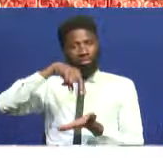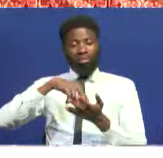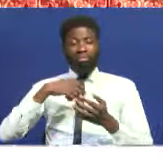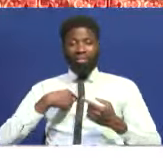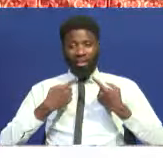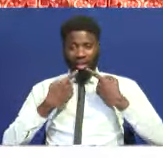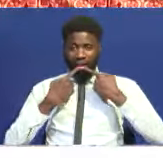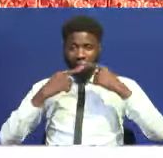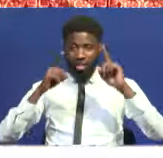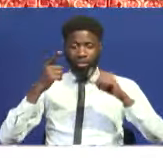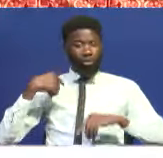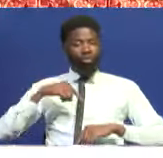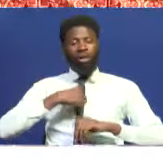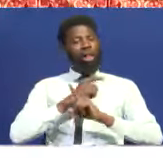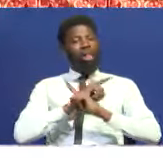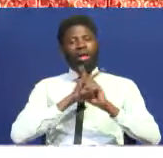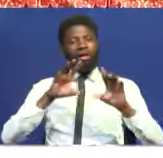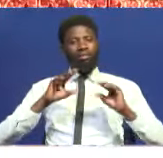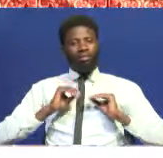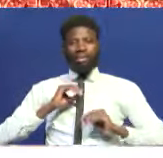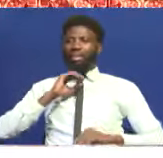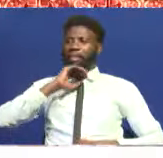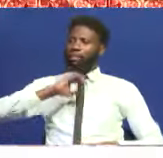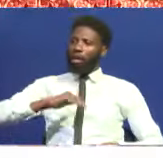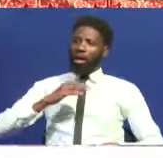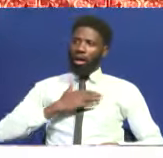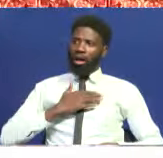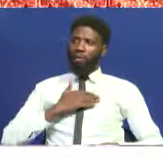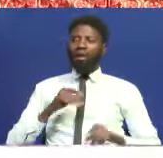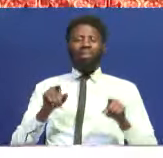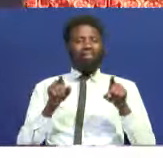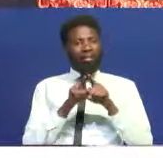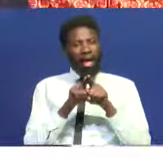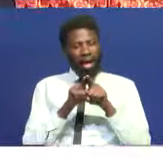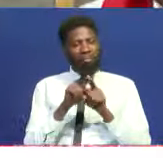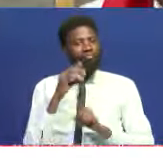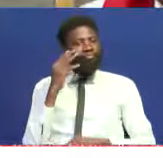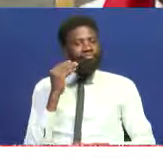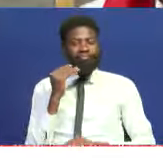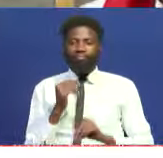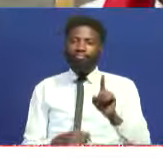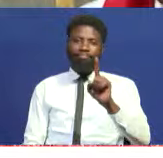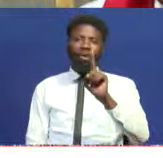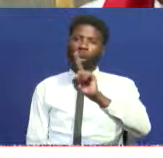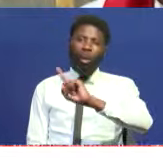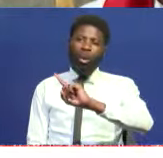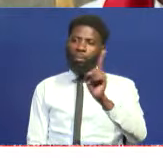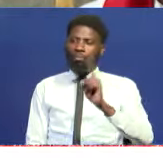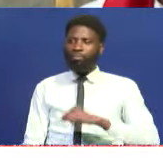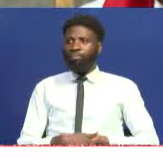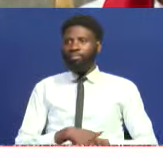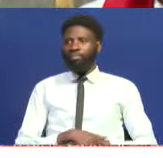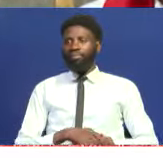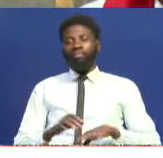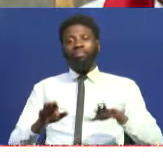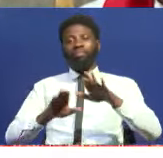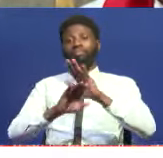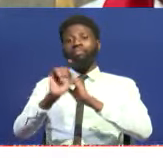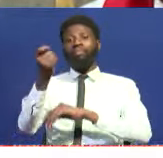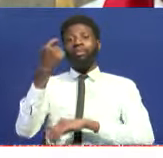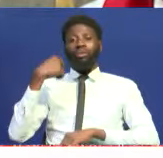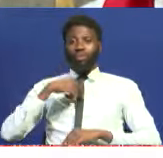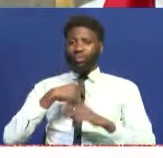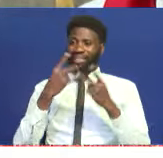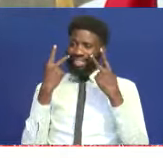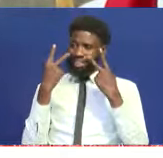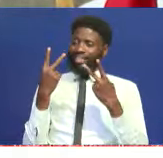allow our son to go through that at all. Naibu wetu wa rais, na wakati tunaona mawe